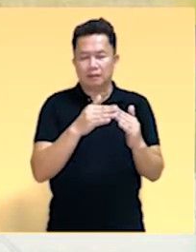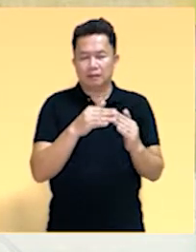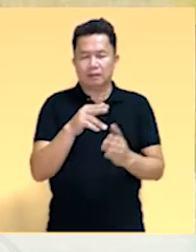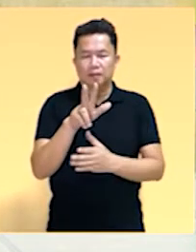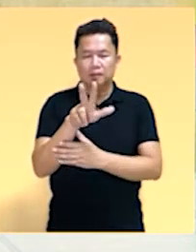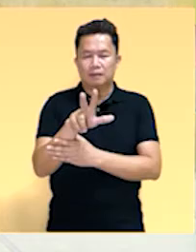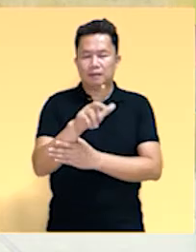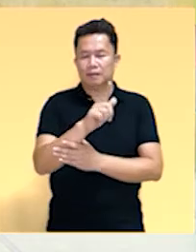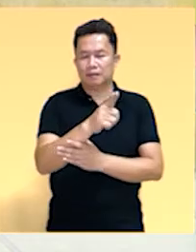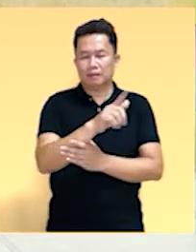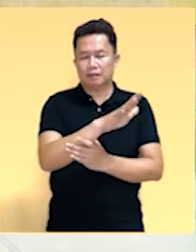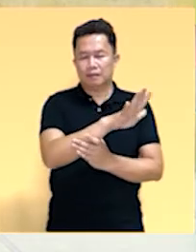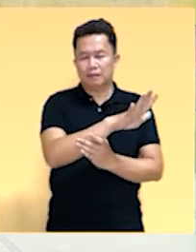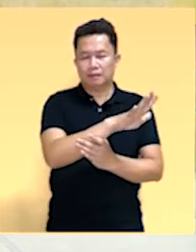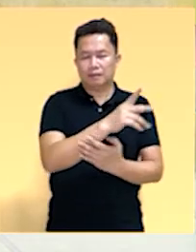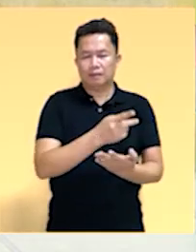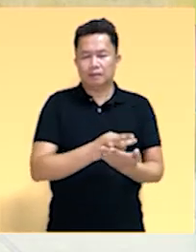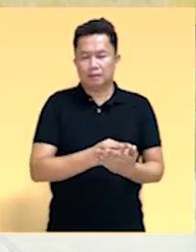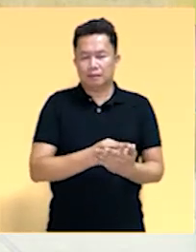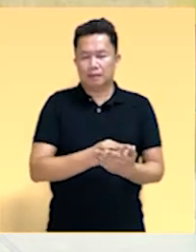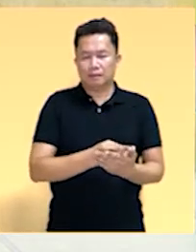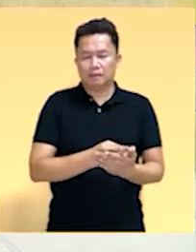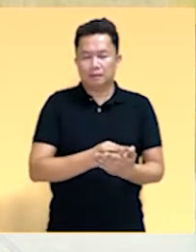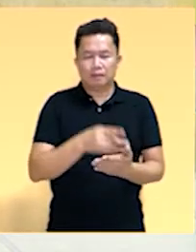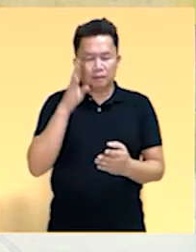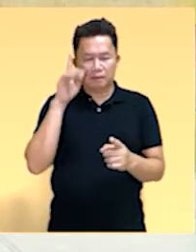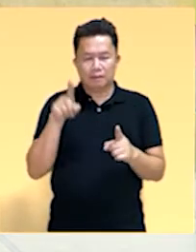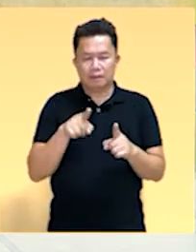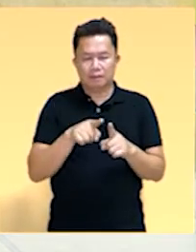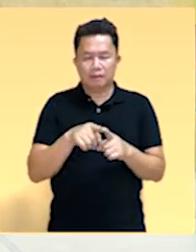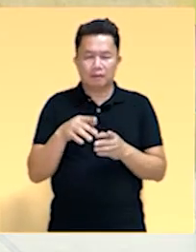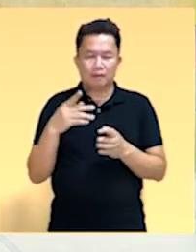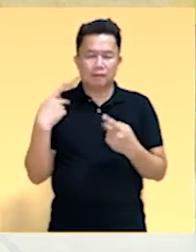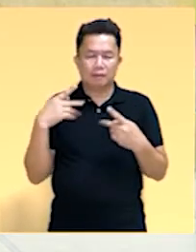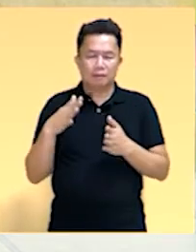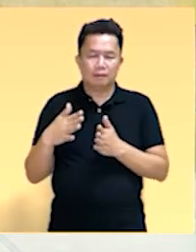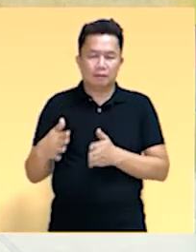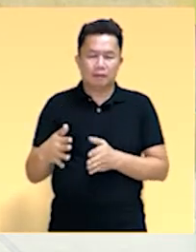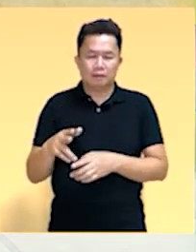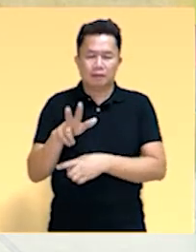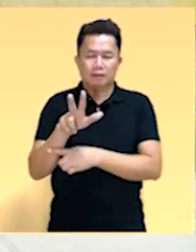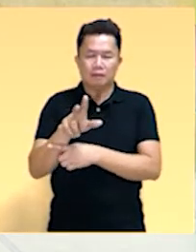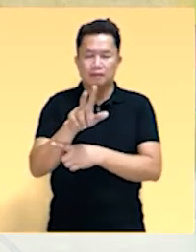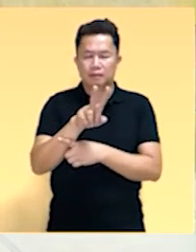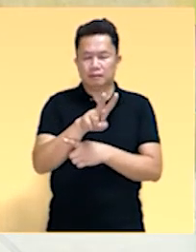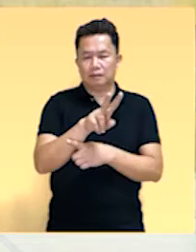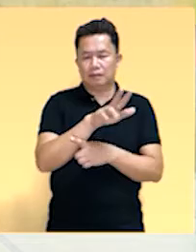350 equals 325 pesos. Kuya, may matitira pa akong